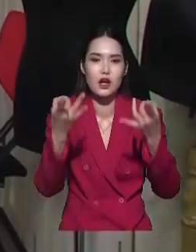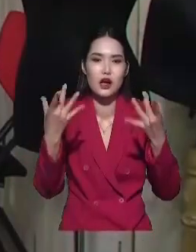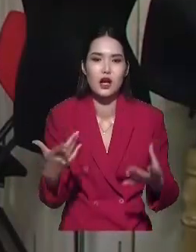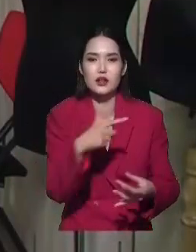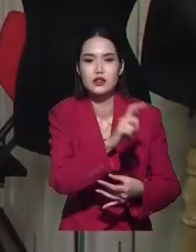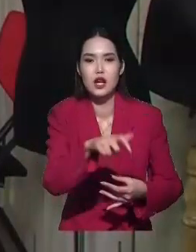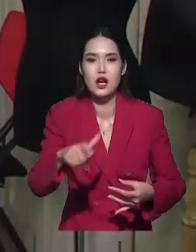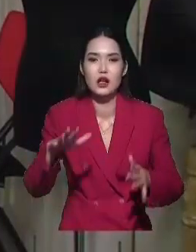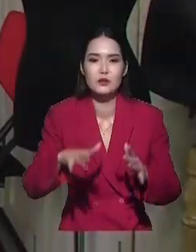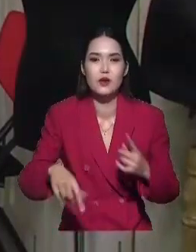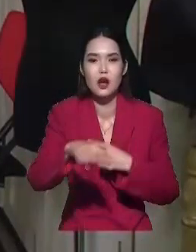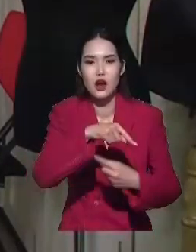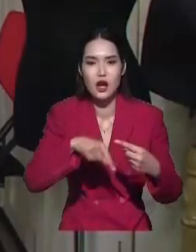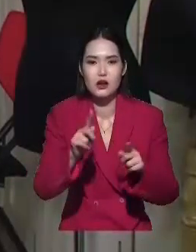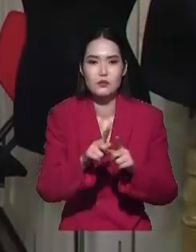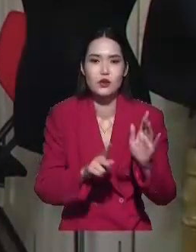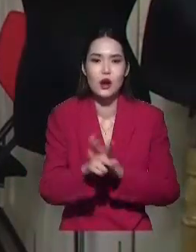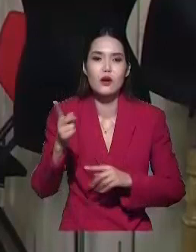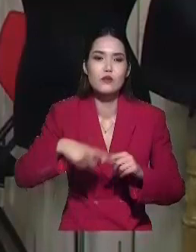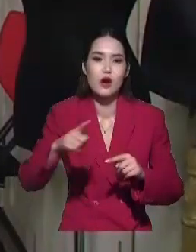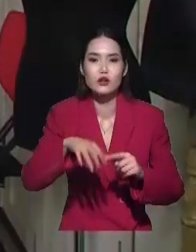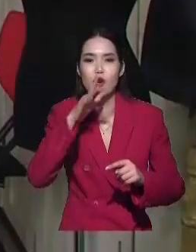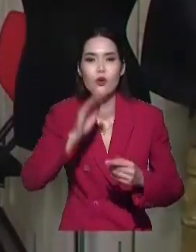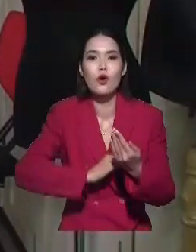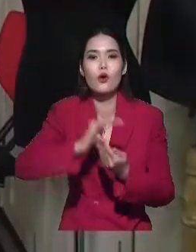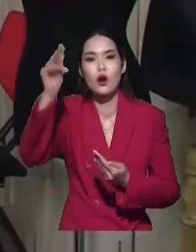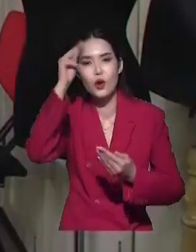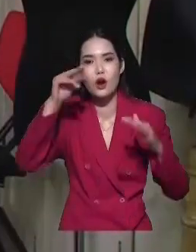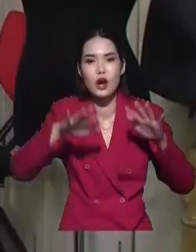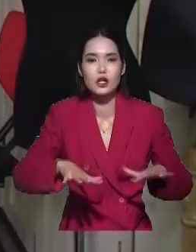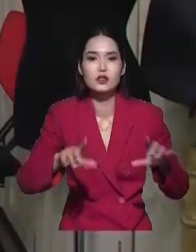бөлек кәсіпкерлер де атсалысуда. Алдағы уақытта жоғарғы оқу орындары мен